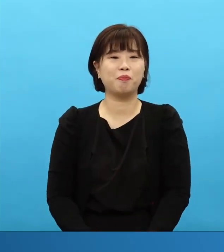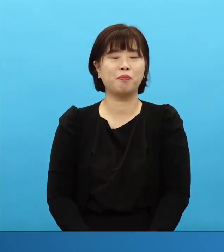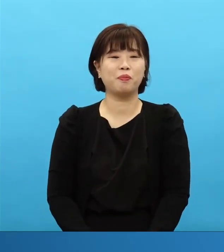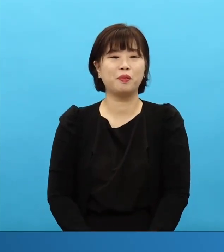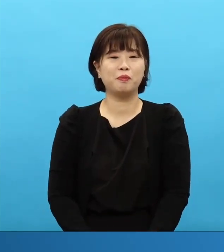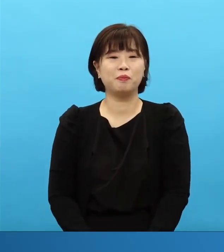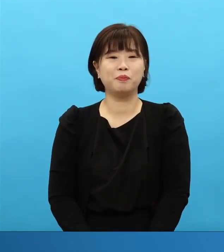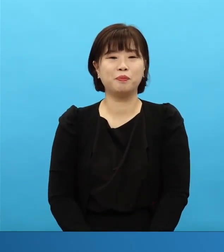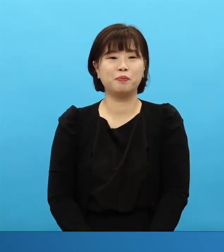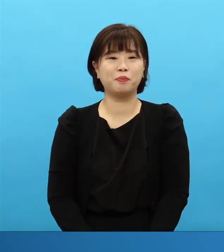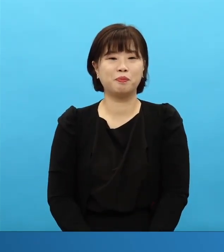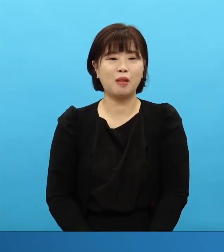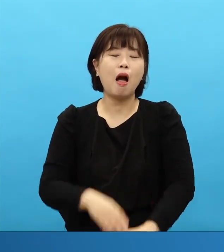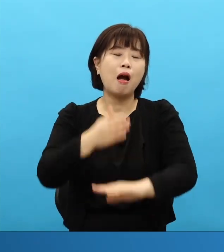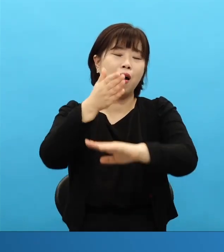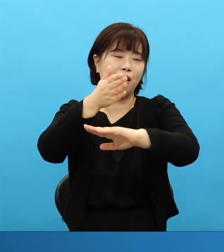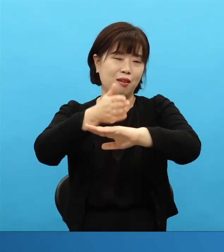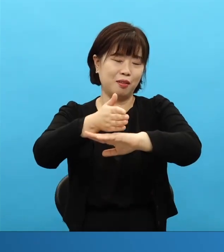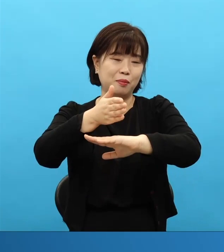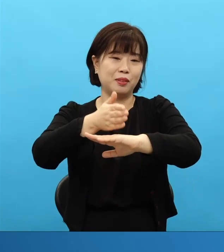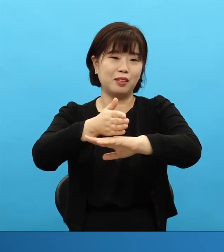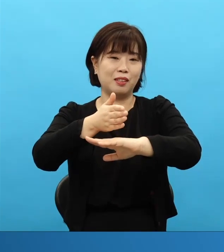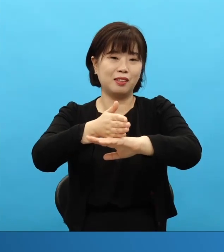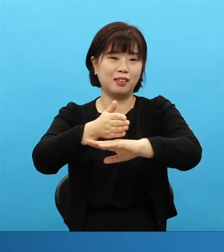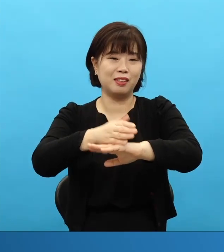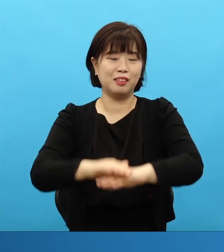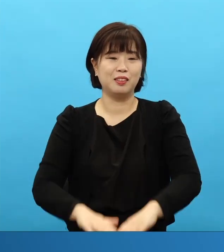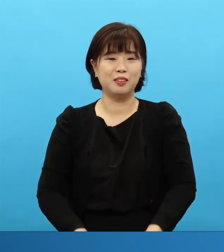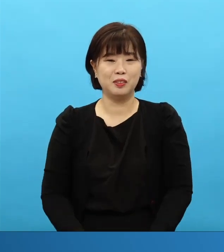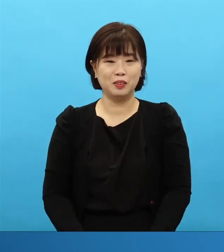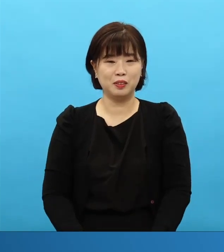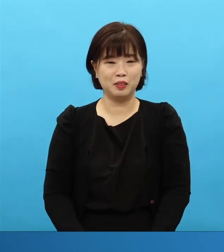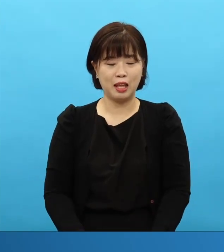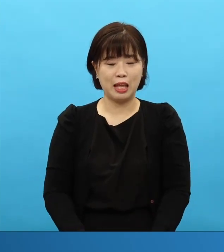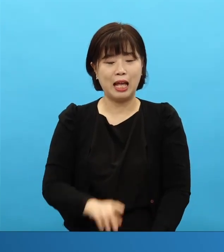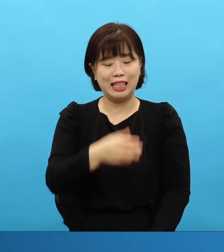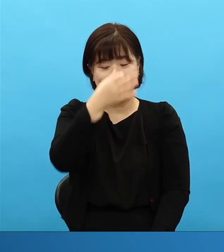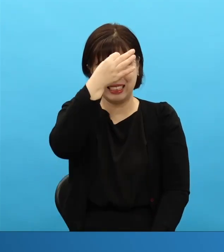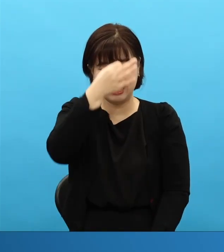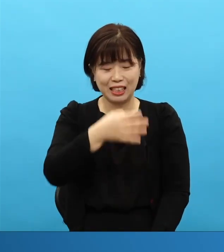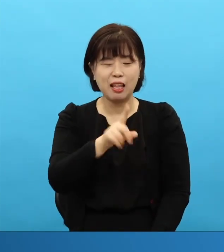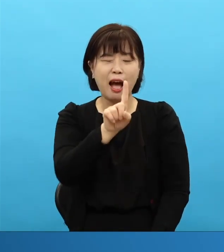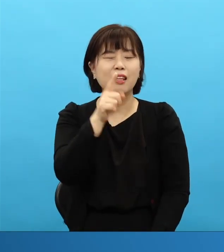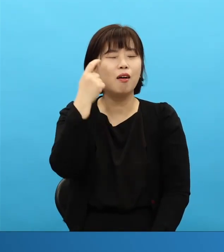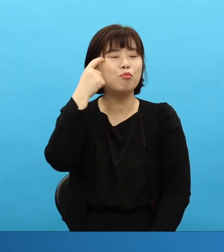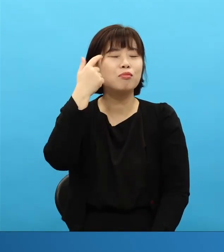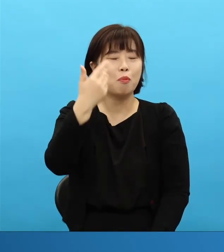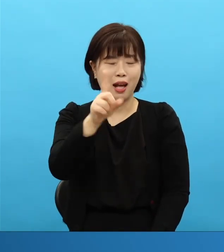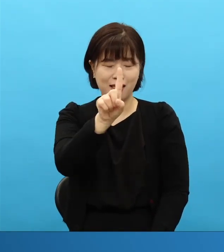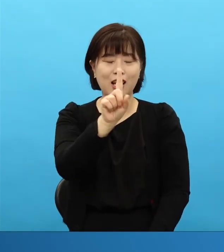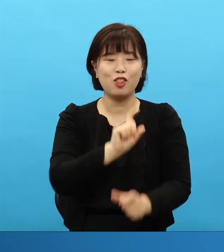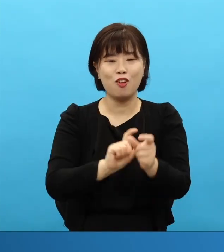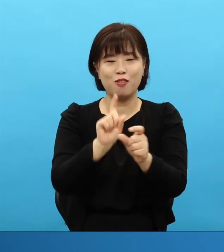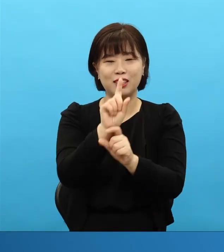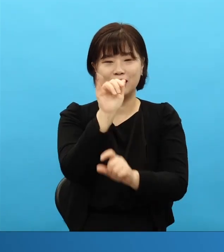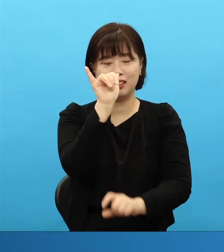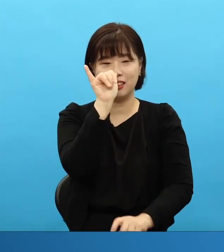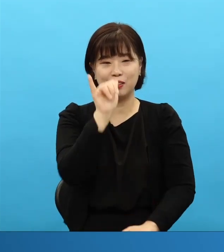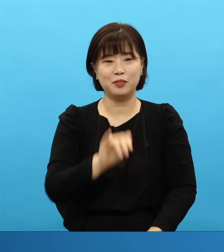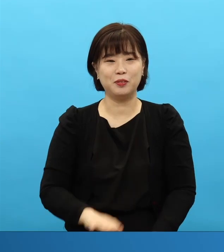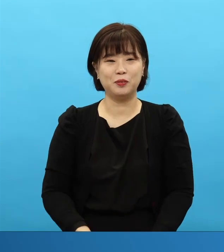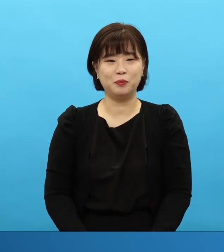네, 목사님 감사합니다. 네, 질문이 한 가지 더 있어서요. 네, 목사님 앉으시면 안 되시고요. 네, 잠시 한 가지 더 하도록 하겠습니다.